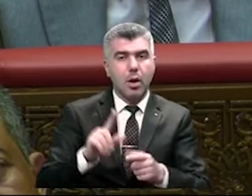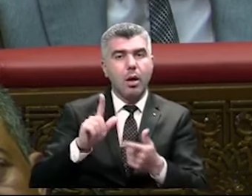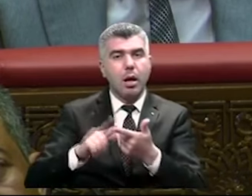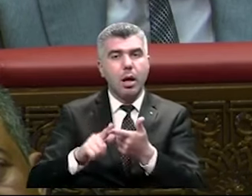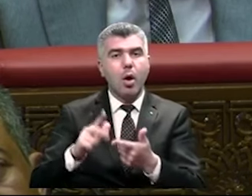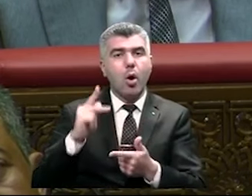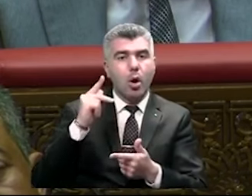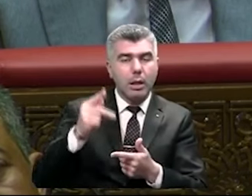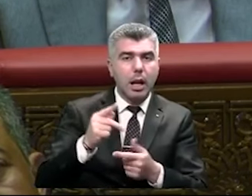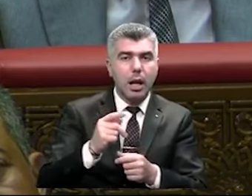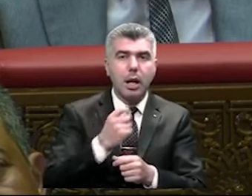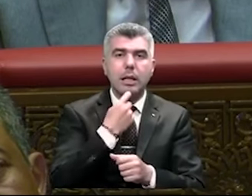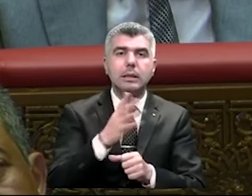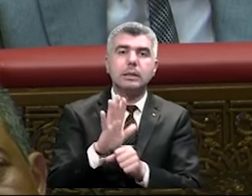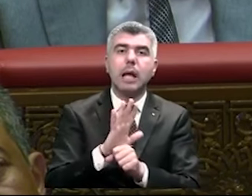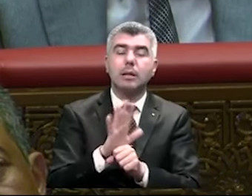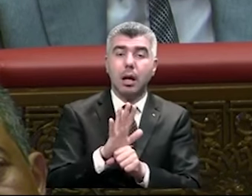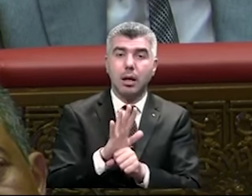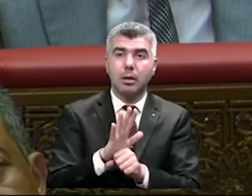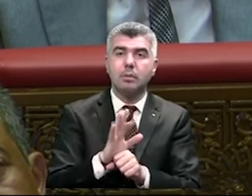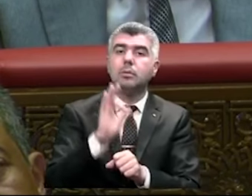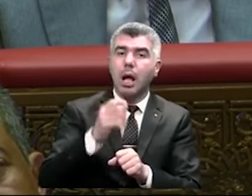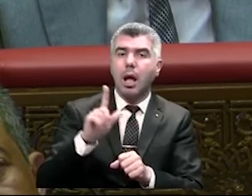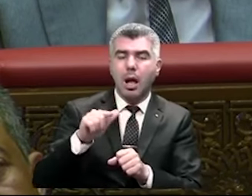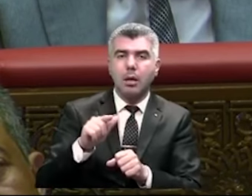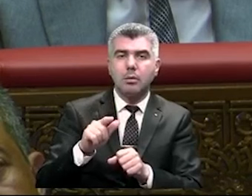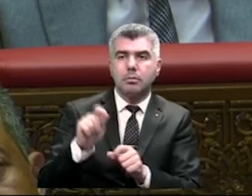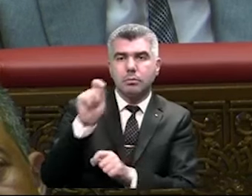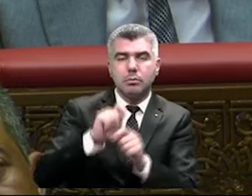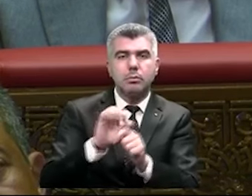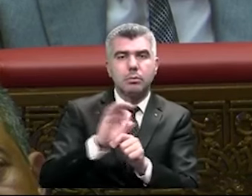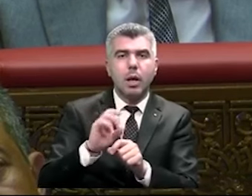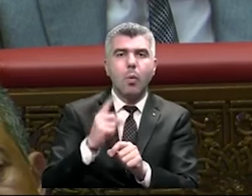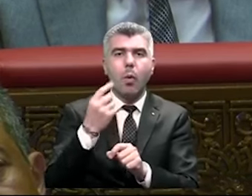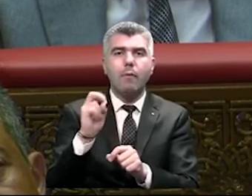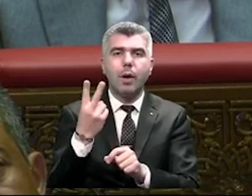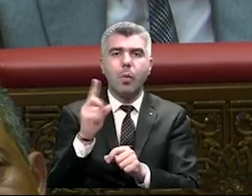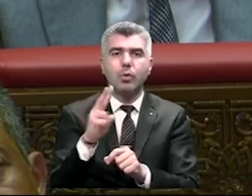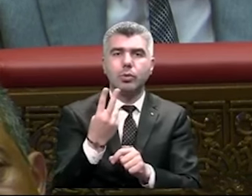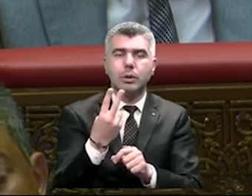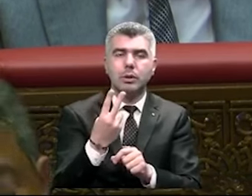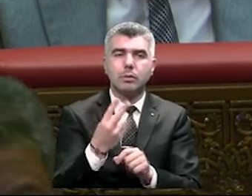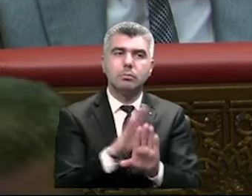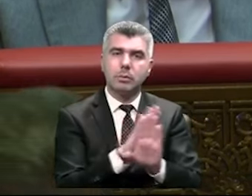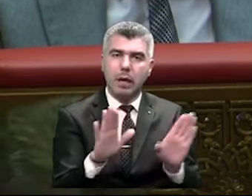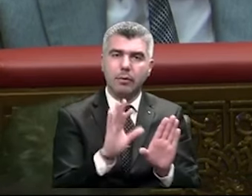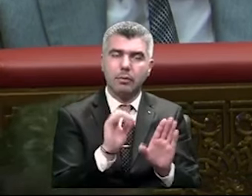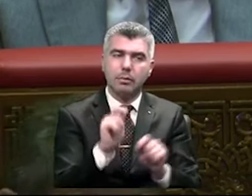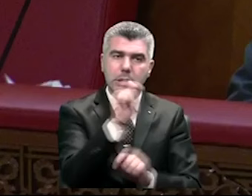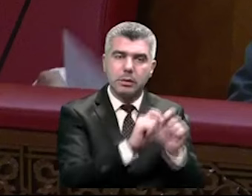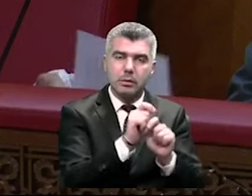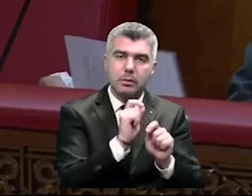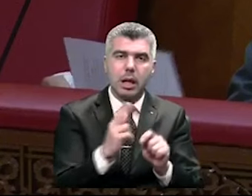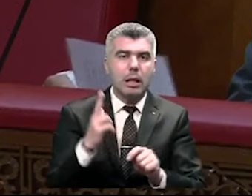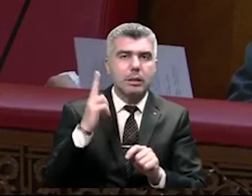وتزه وهي جاهزه بعضها منذ 2021 حيث ننتظر انطلاقه